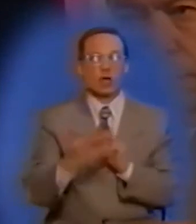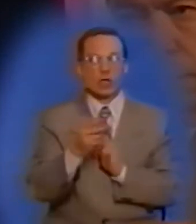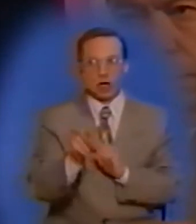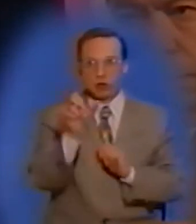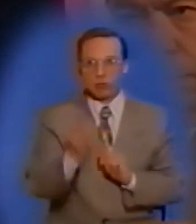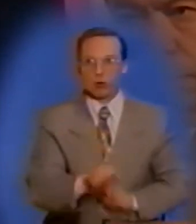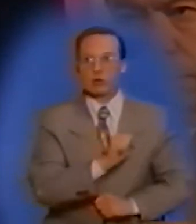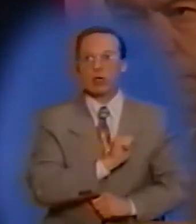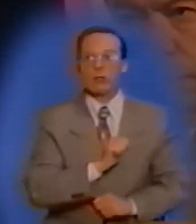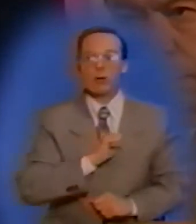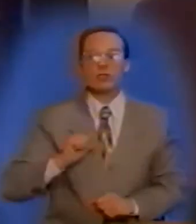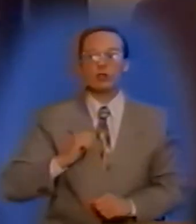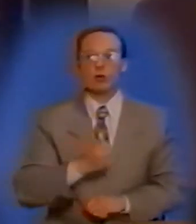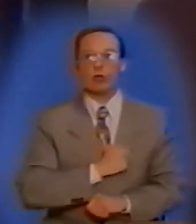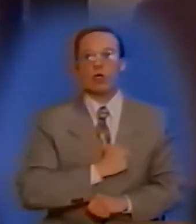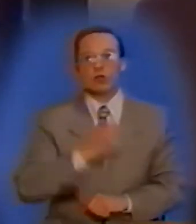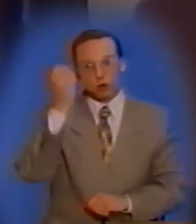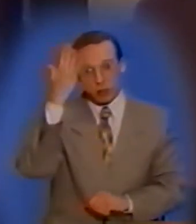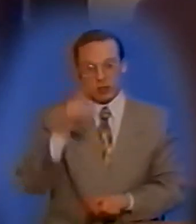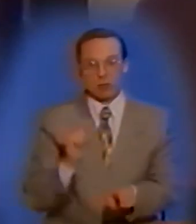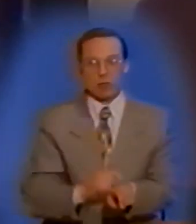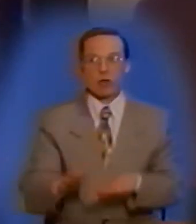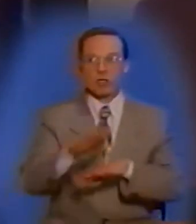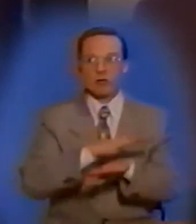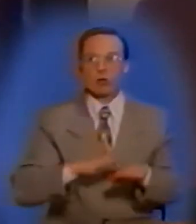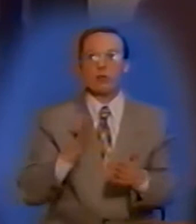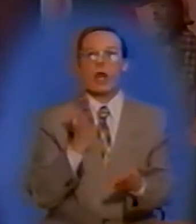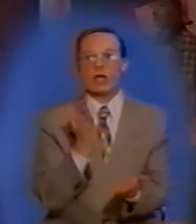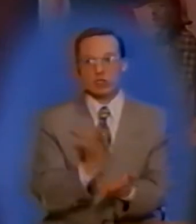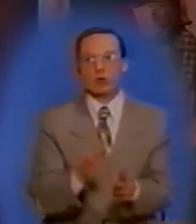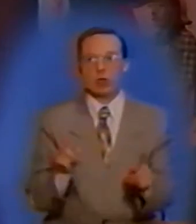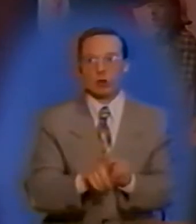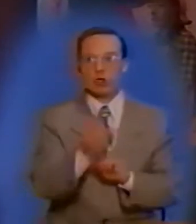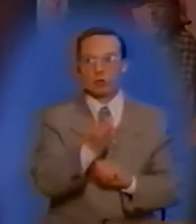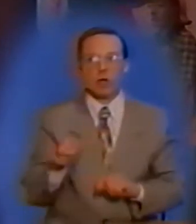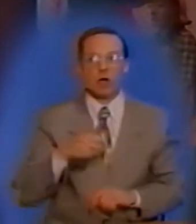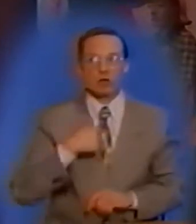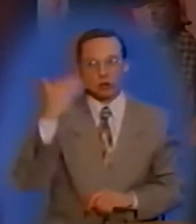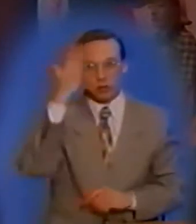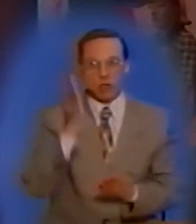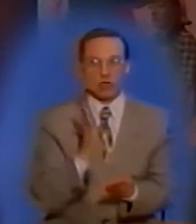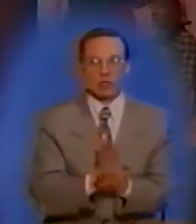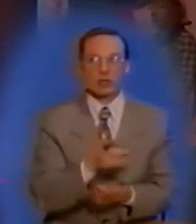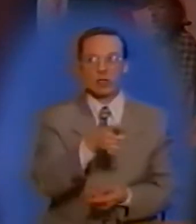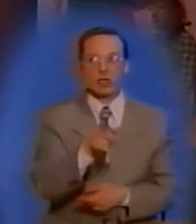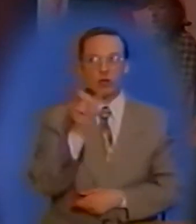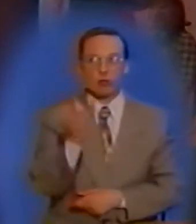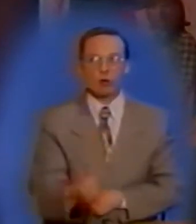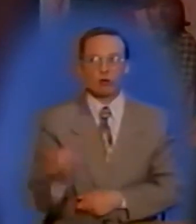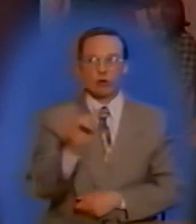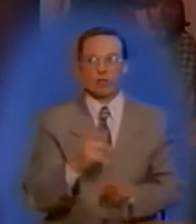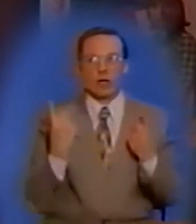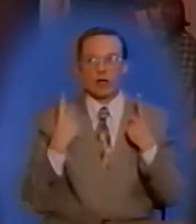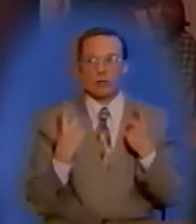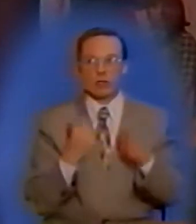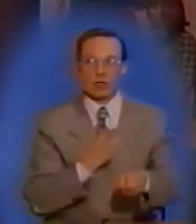pats turi suprasti ir pajusti, kad visuomenė egzistuoja tokie žmonės. Aš įsivaizdavau, kad jūs kaip tik esate tas žmogus, kuris turit